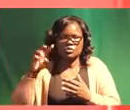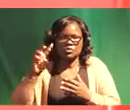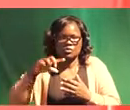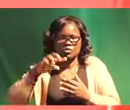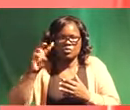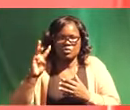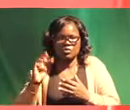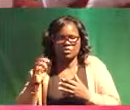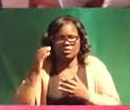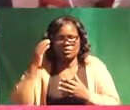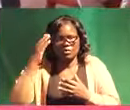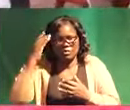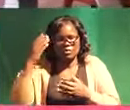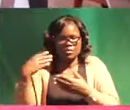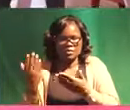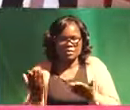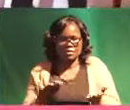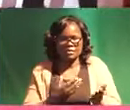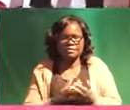Mnampokea?